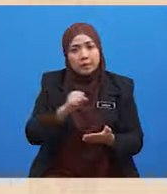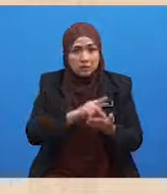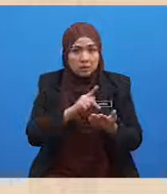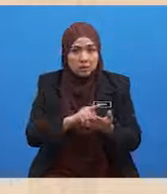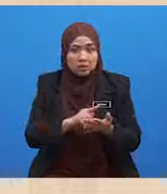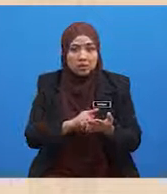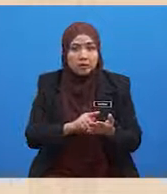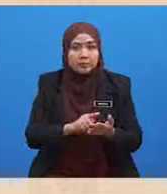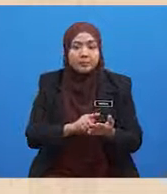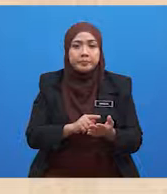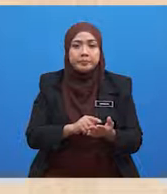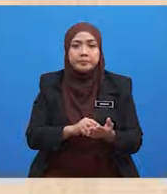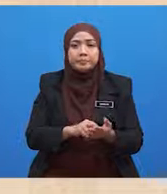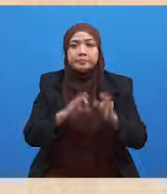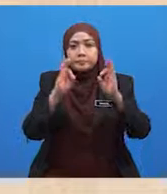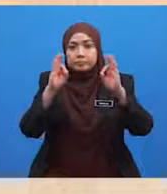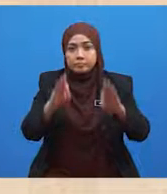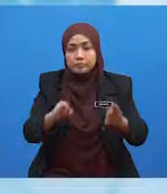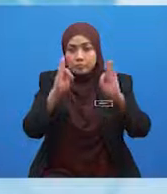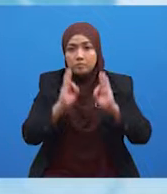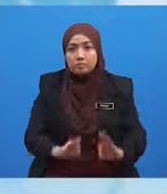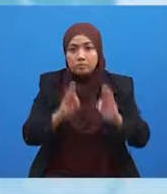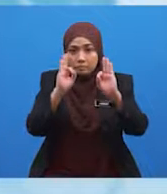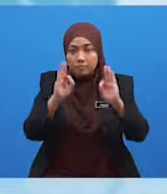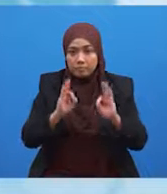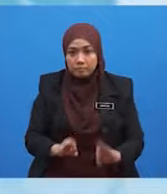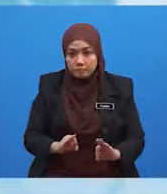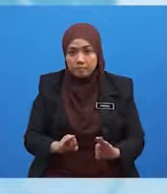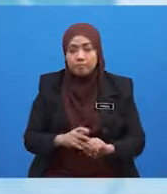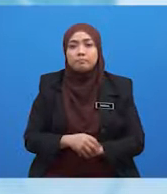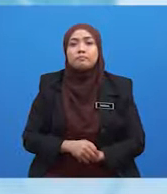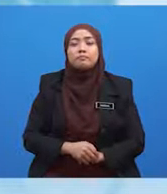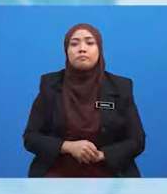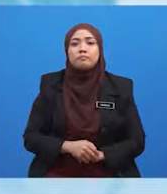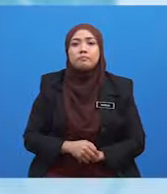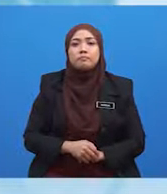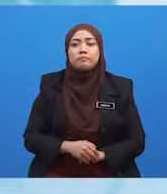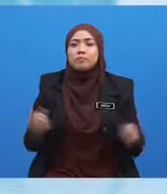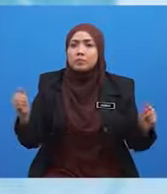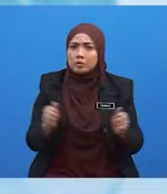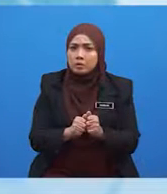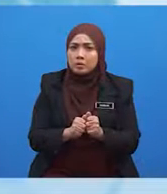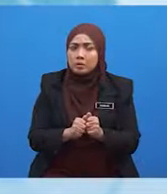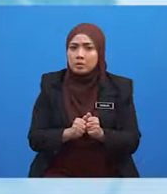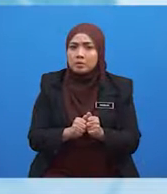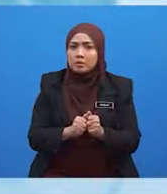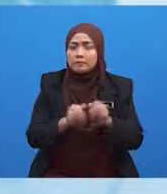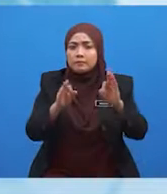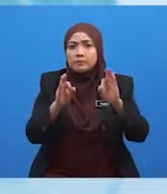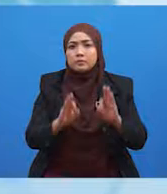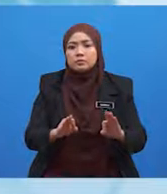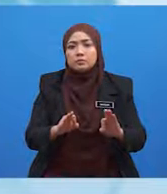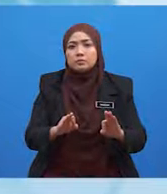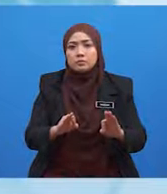persekitaran perniagaannya masih ingatkah Praja Praja dengan faktor persekitaran